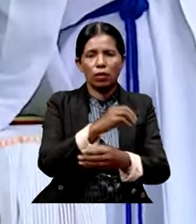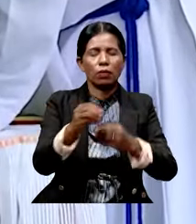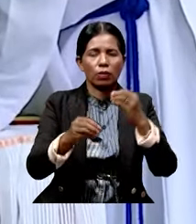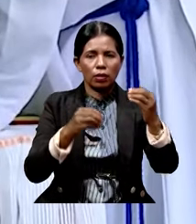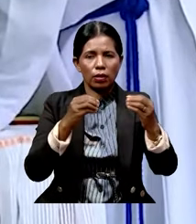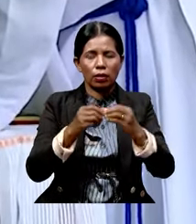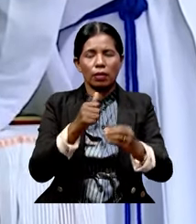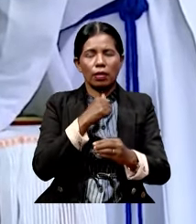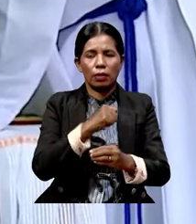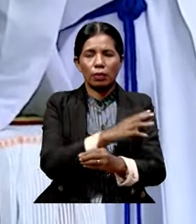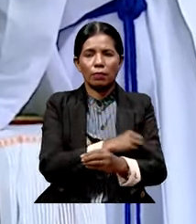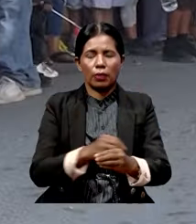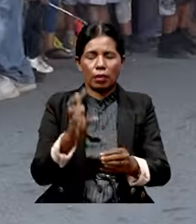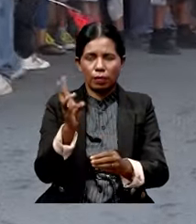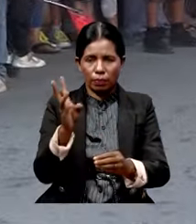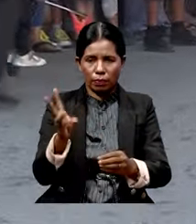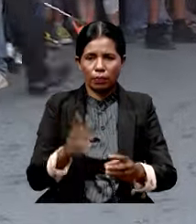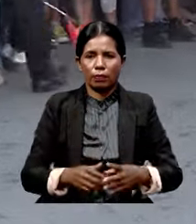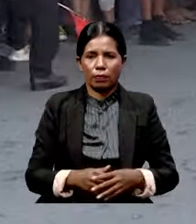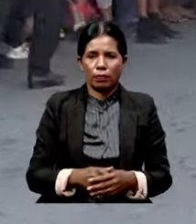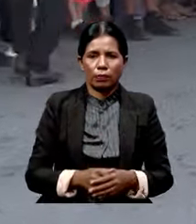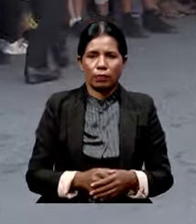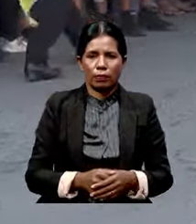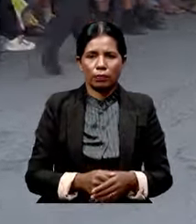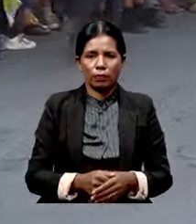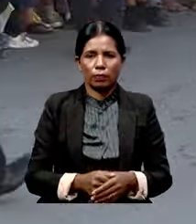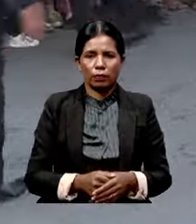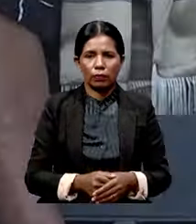Congregação Alma Badalanenulu. Santina de Jesus, Tito Silva, Gemen.